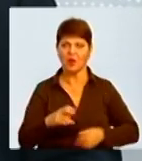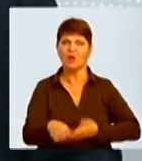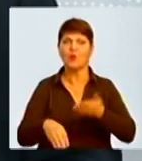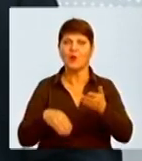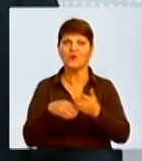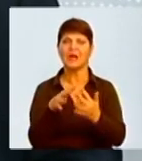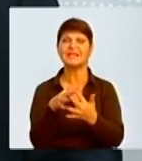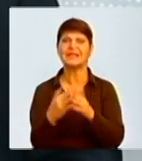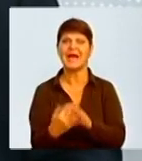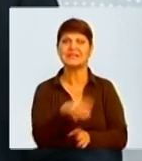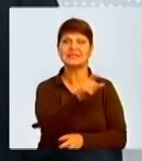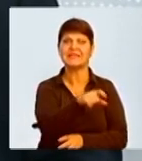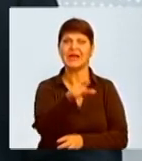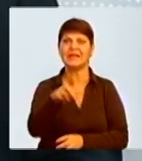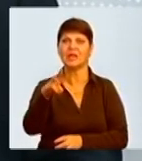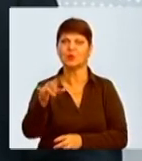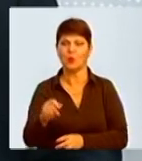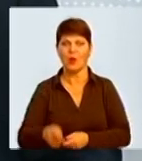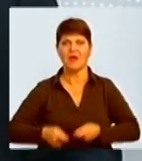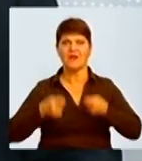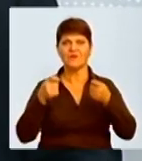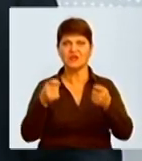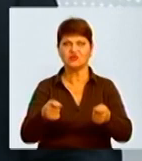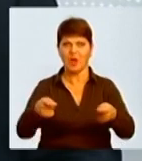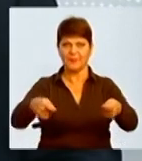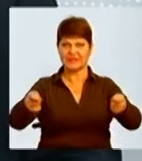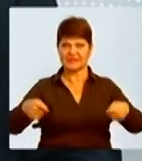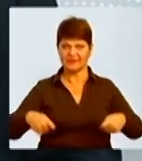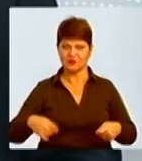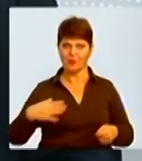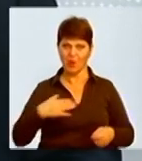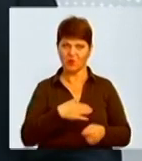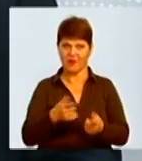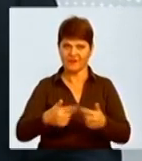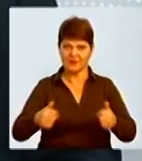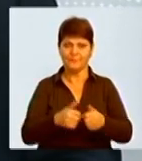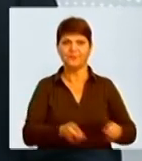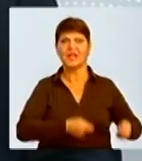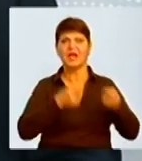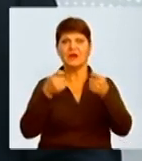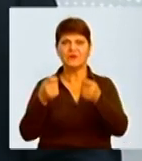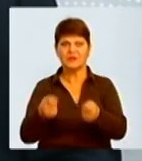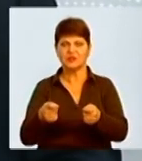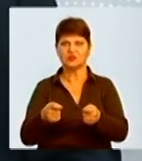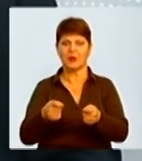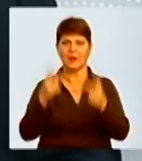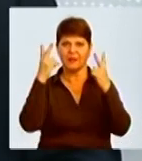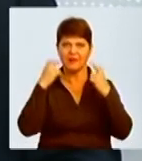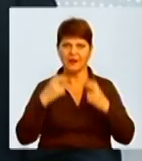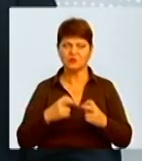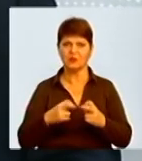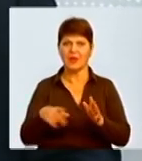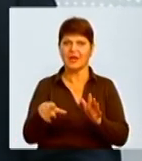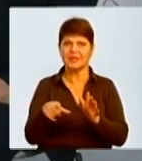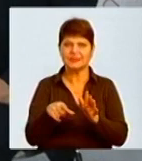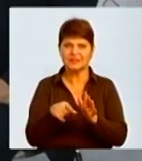населенню. Виїжджає завідуючий мамологічним відділенням, виїжджає лікар УЗД-діагностики з